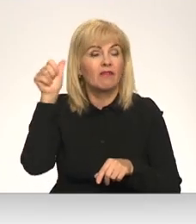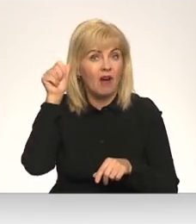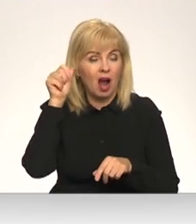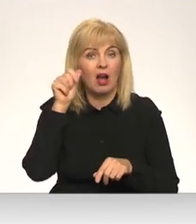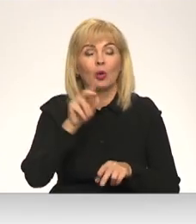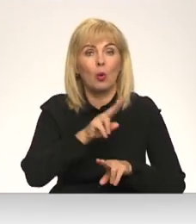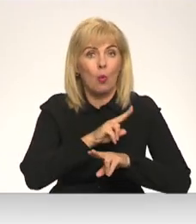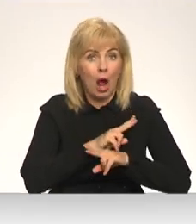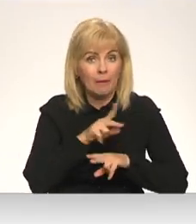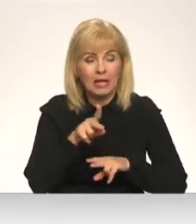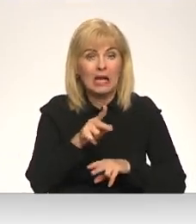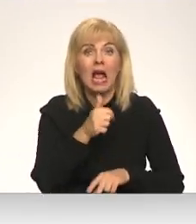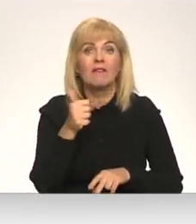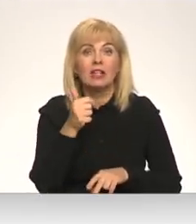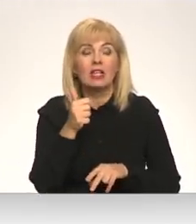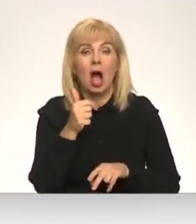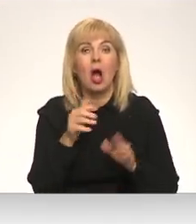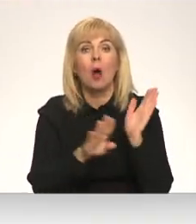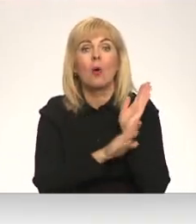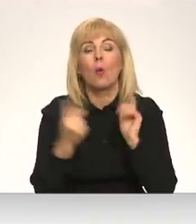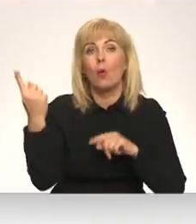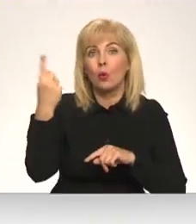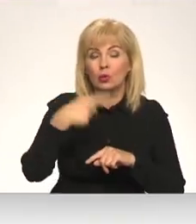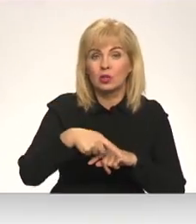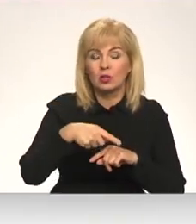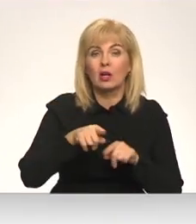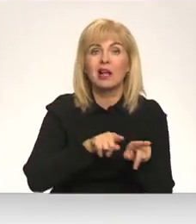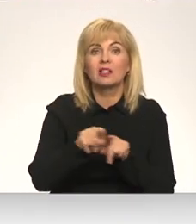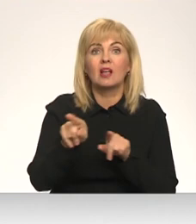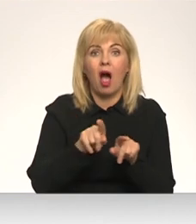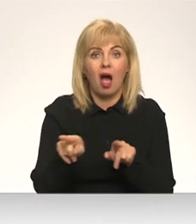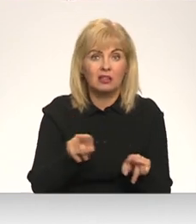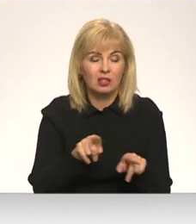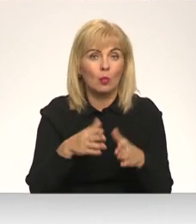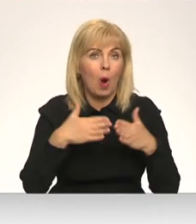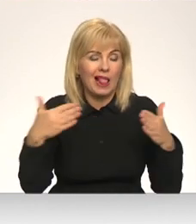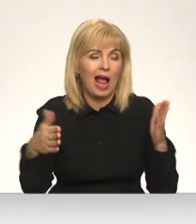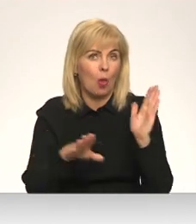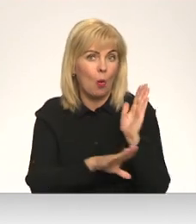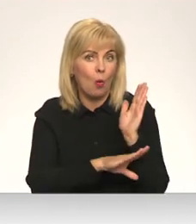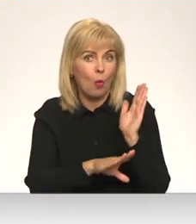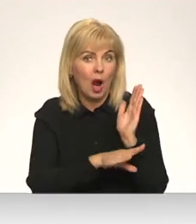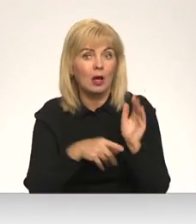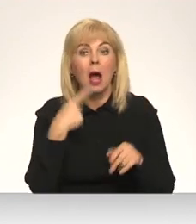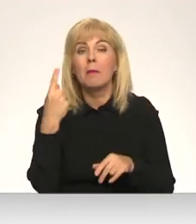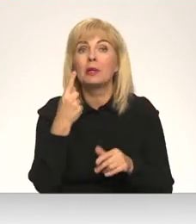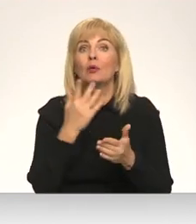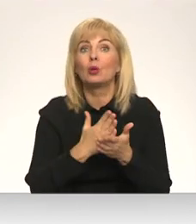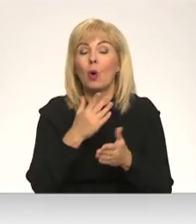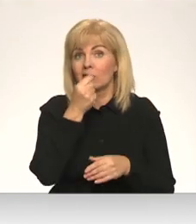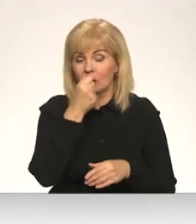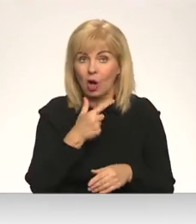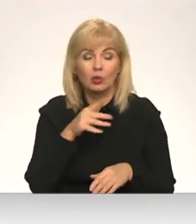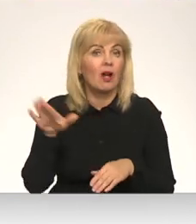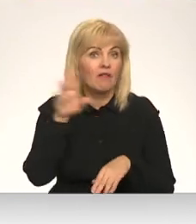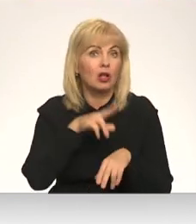zaudēja dzīvību, jo viņai uzkrita pamatīgs zars no liela koka. Par pirmdien notikušo traģēdiju